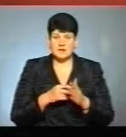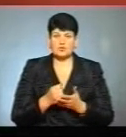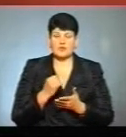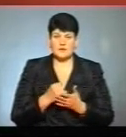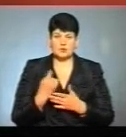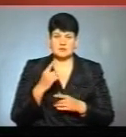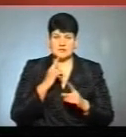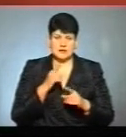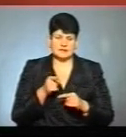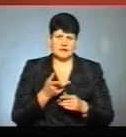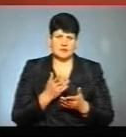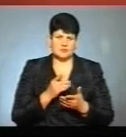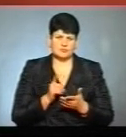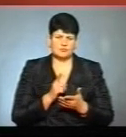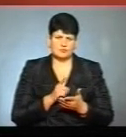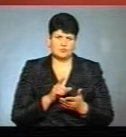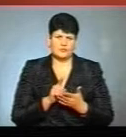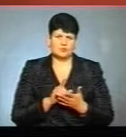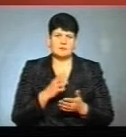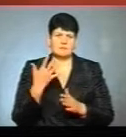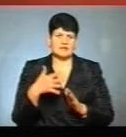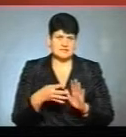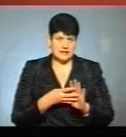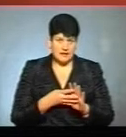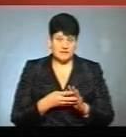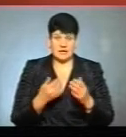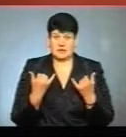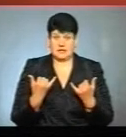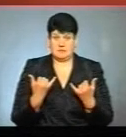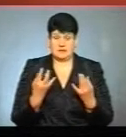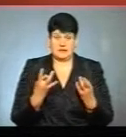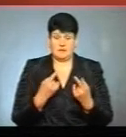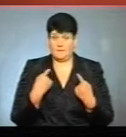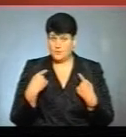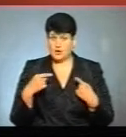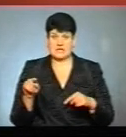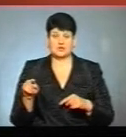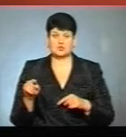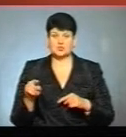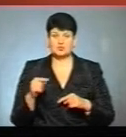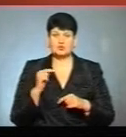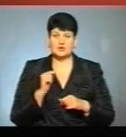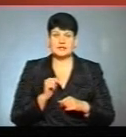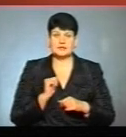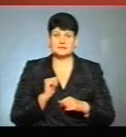де мало бути їх 59. Тепер нам треба по-іншому їх